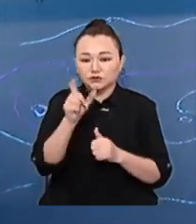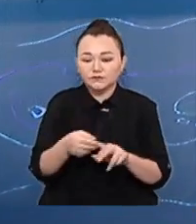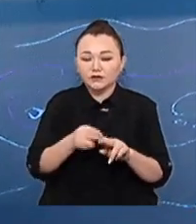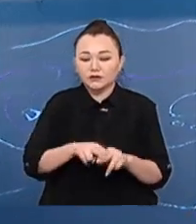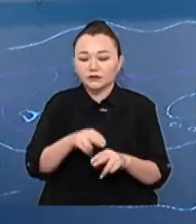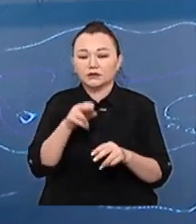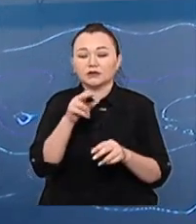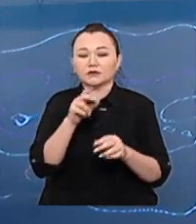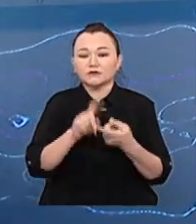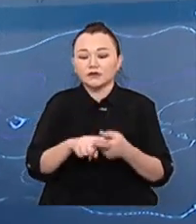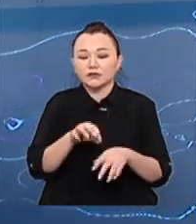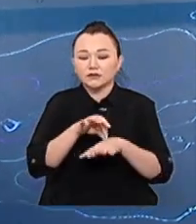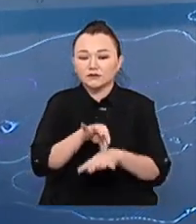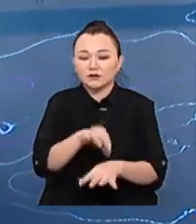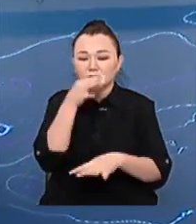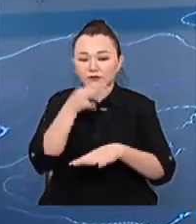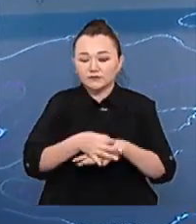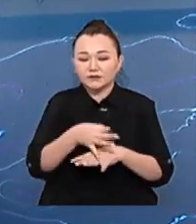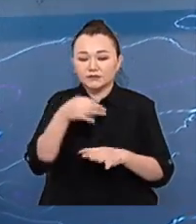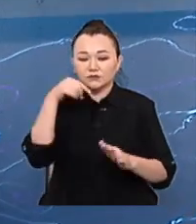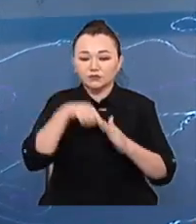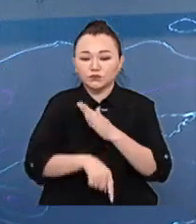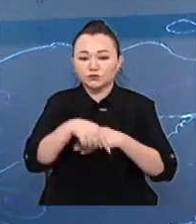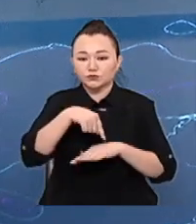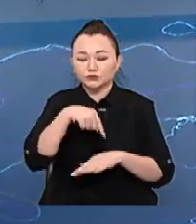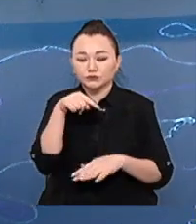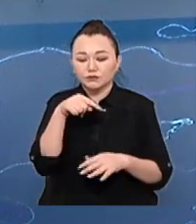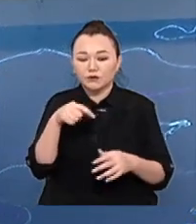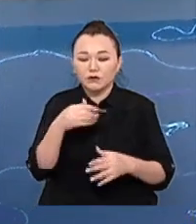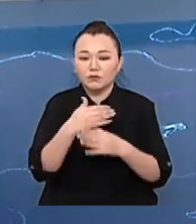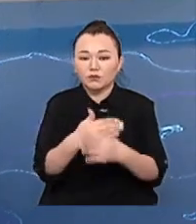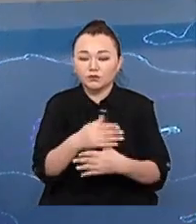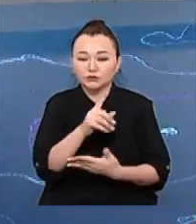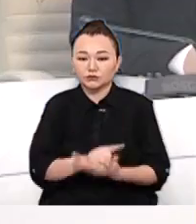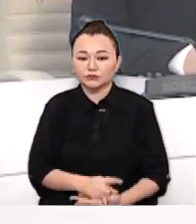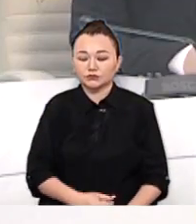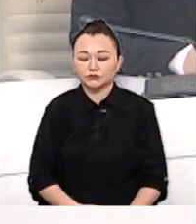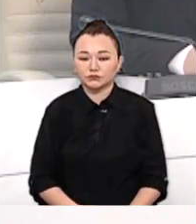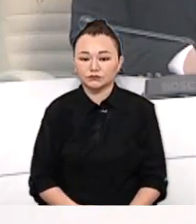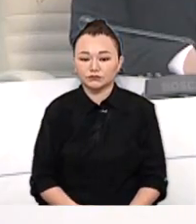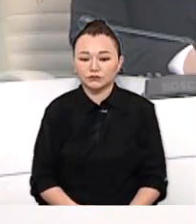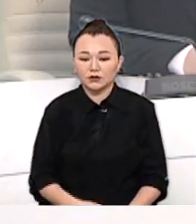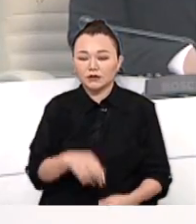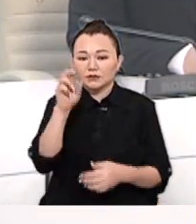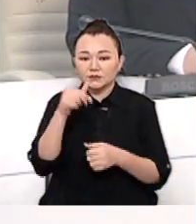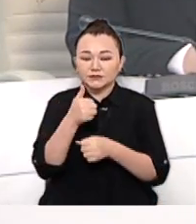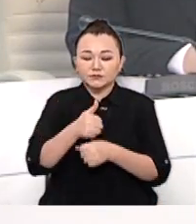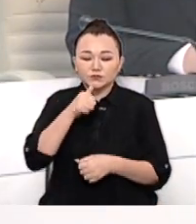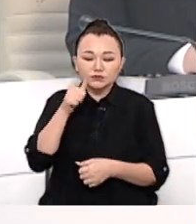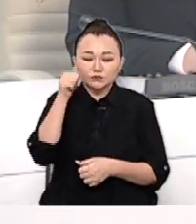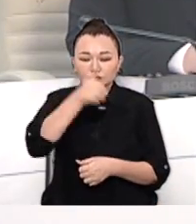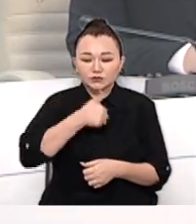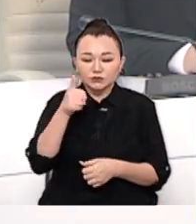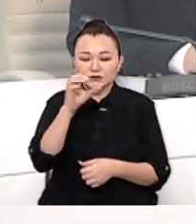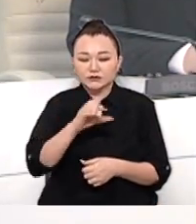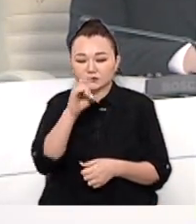саяси науқанның жүгімен жауапкершілігін терең сезініп атсалысуы қажет. Президент өткен жылдың 42